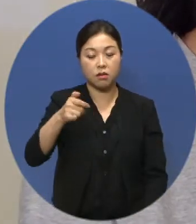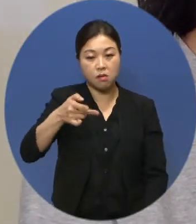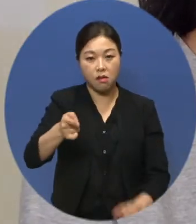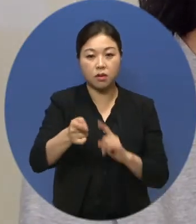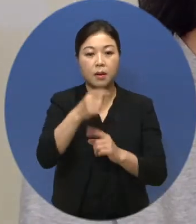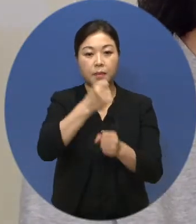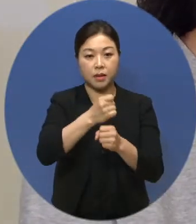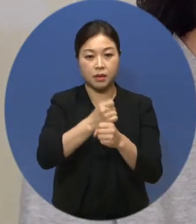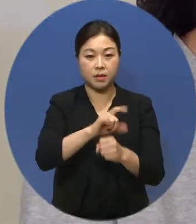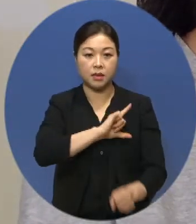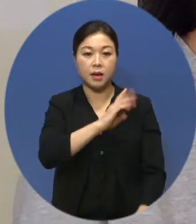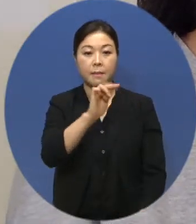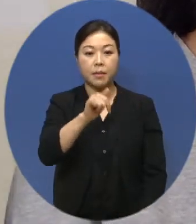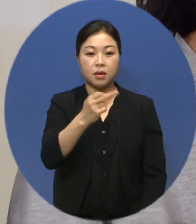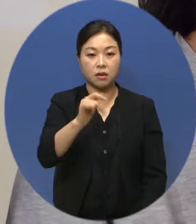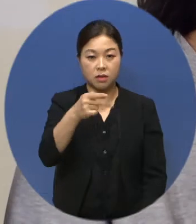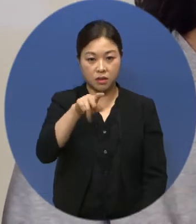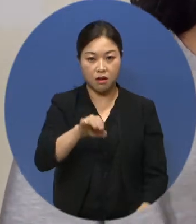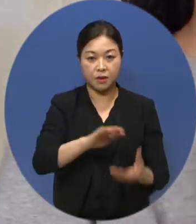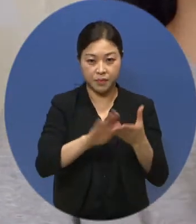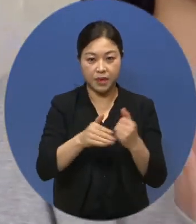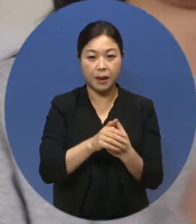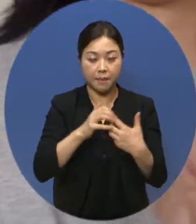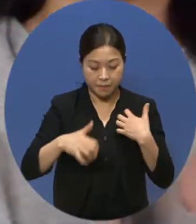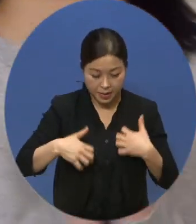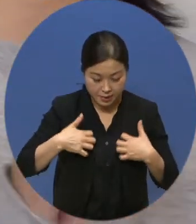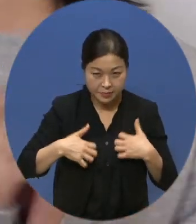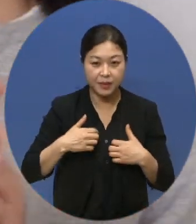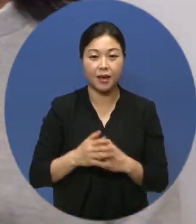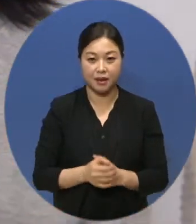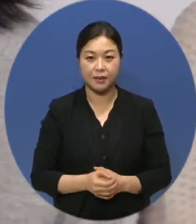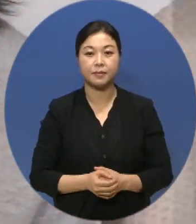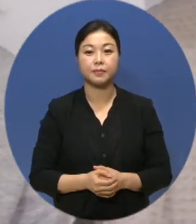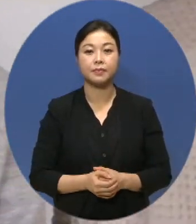연출한 박현경이라고 합니다. 네, 반갑습니다. 반갑습니다.